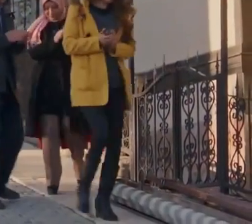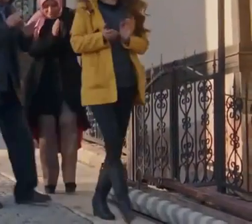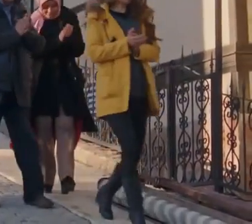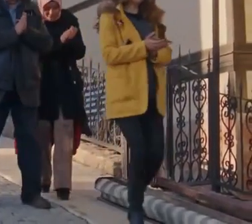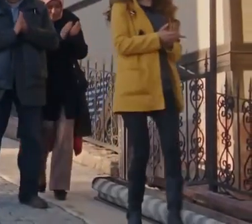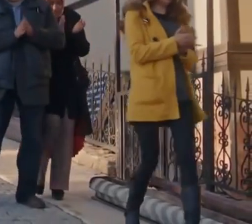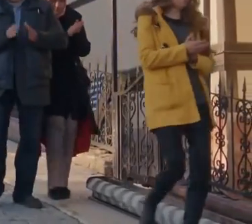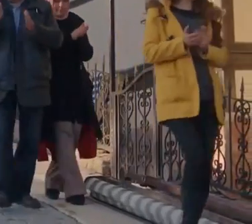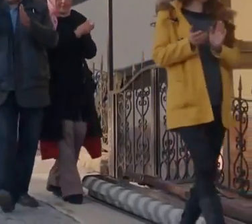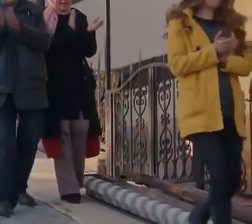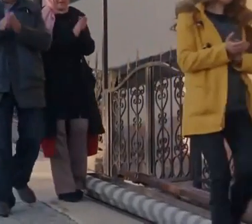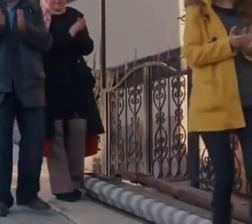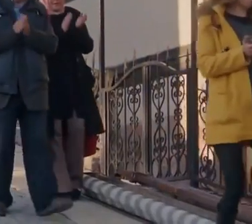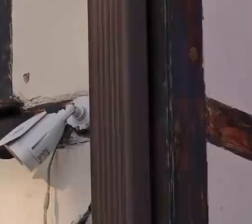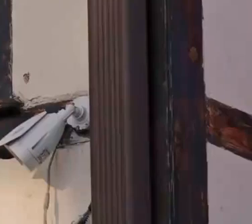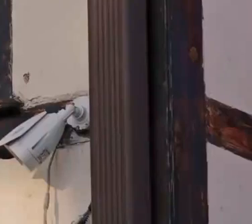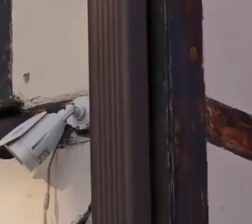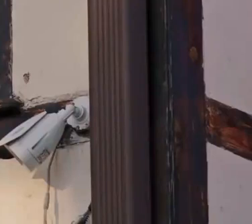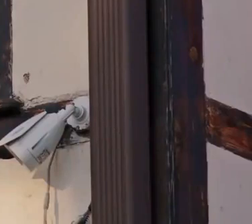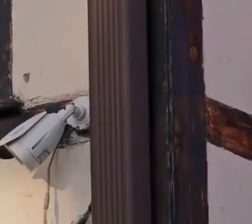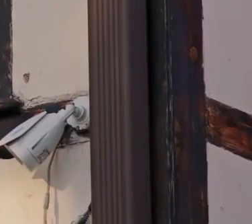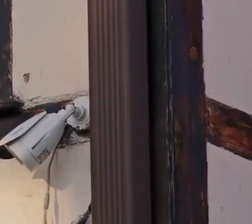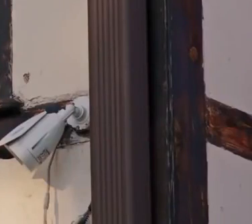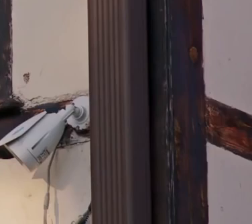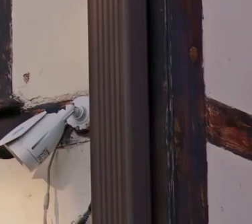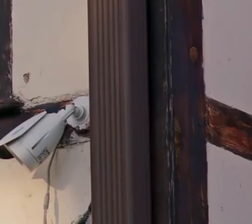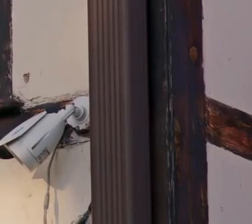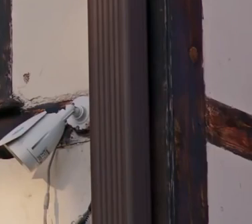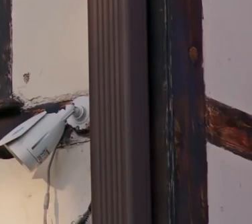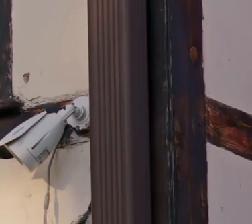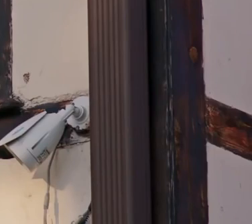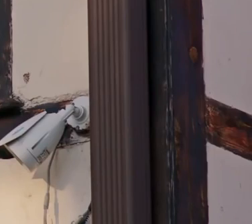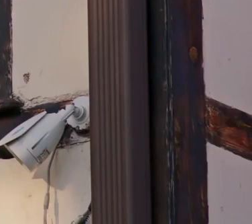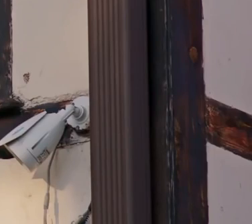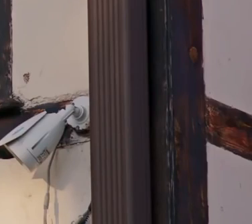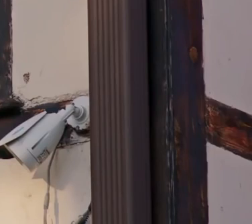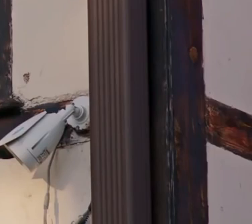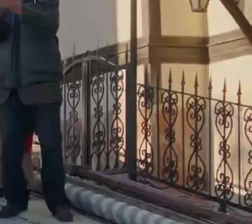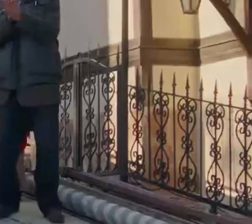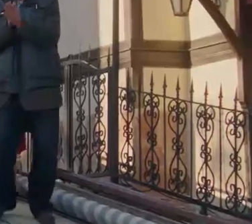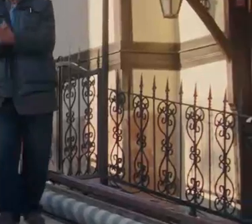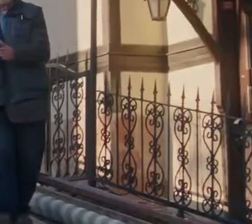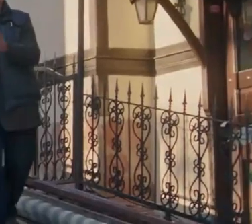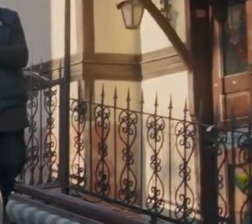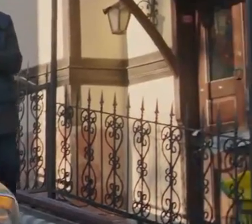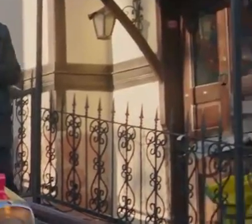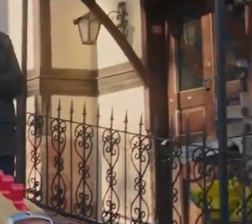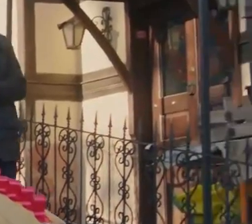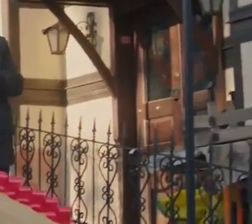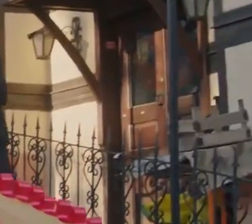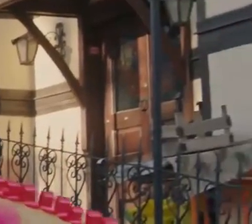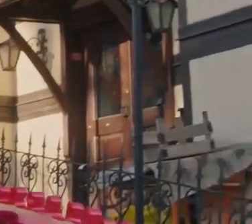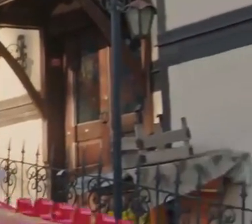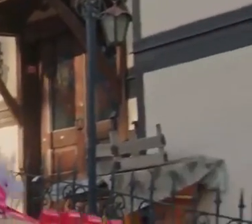Küllerle süslenmiş gelin arabasıyla uzun konvoydaki araçlar dörtlülerini yakmış, yokuşu ağır ağır iniyorlar. Konağın penceresinden